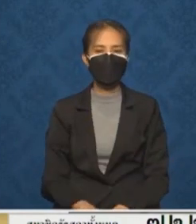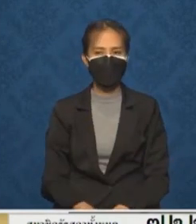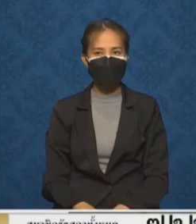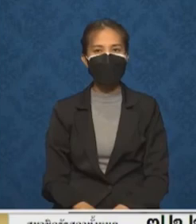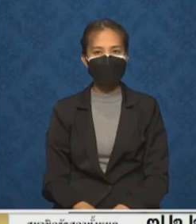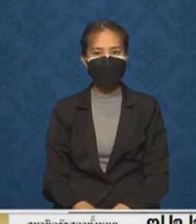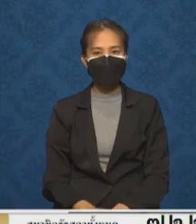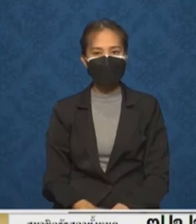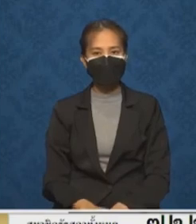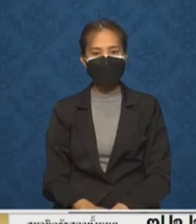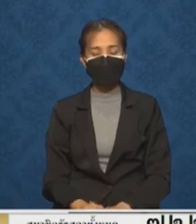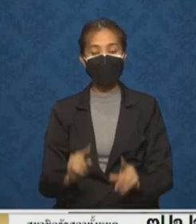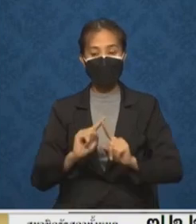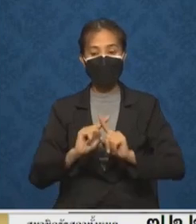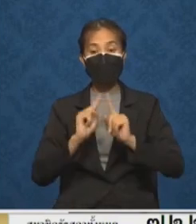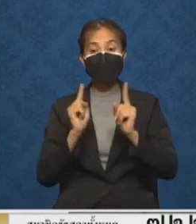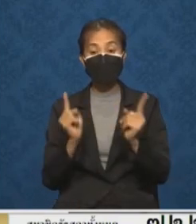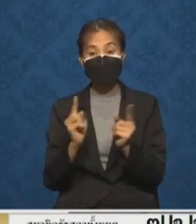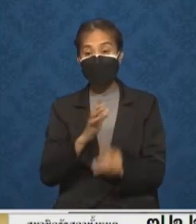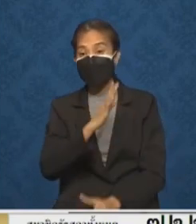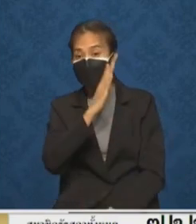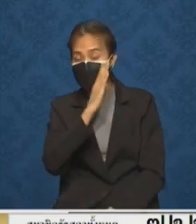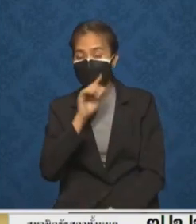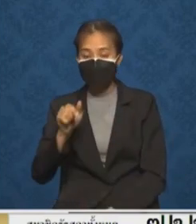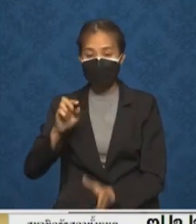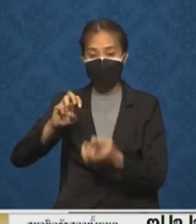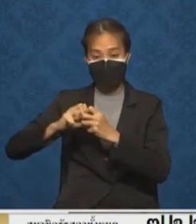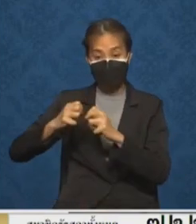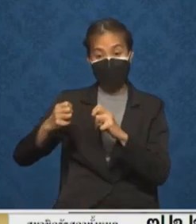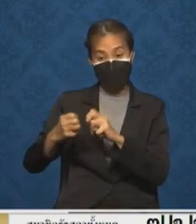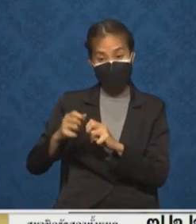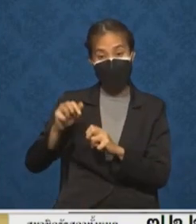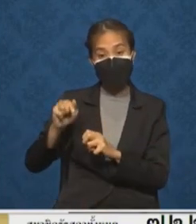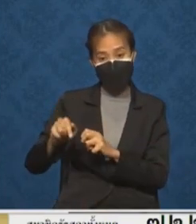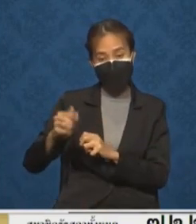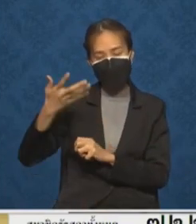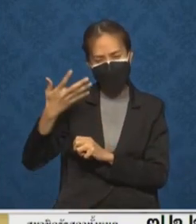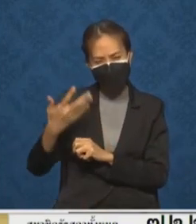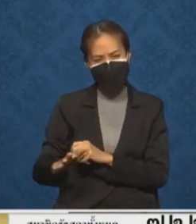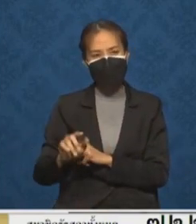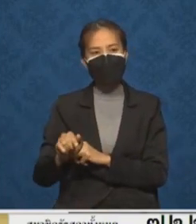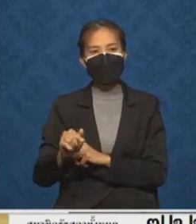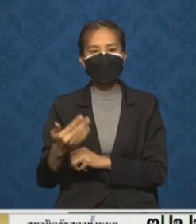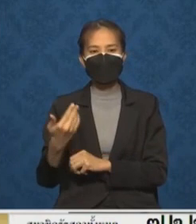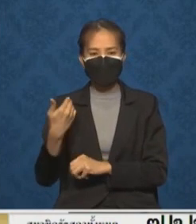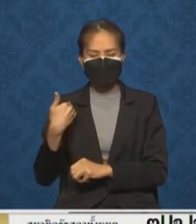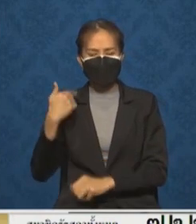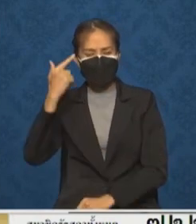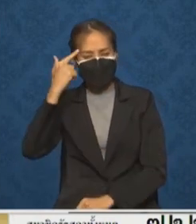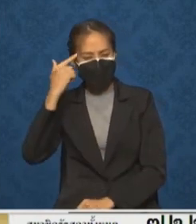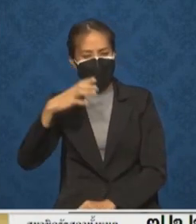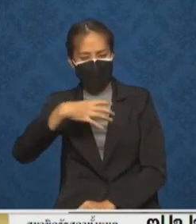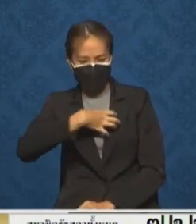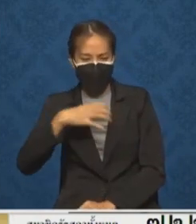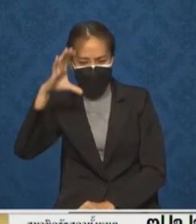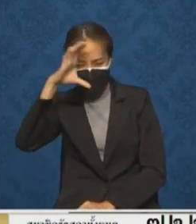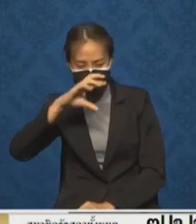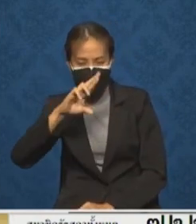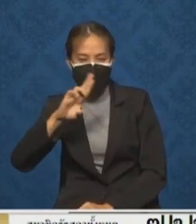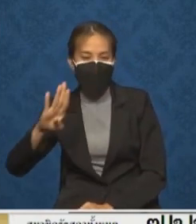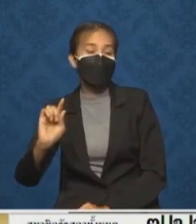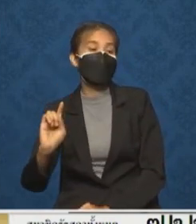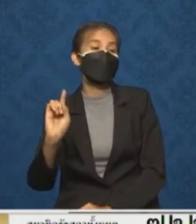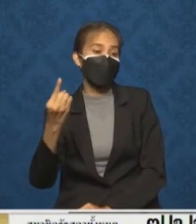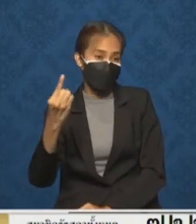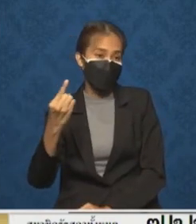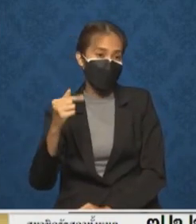แต่นั่นก็ไม่ได้ความว่าเมื่อเกิดปัญหาที่ว่านี้แล้วเราจะนำกลับมาหาระบบใหม่เพื่อควบคุมหรือ